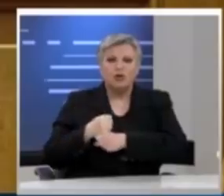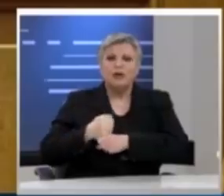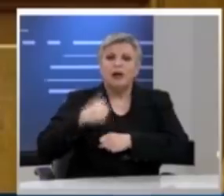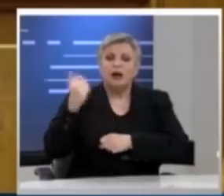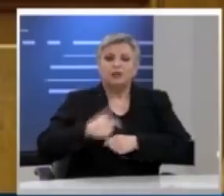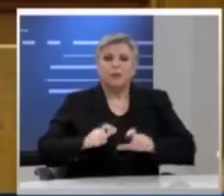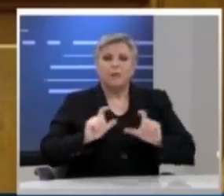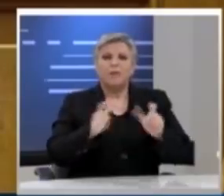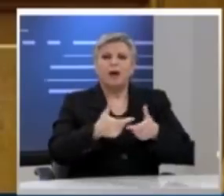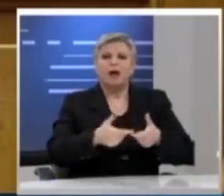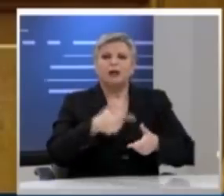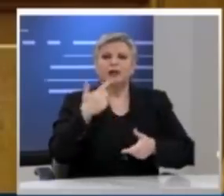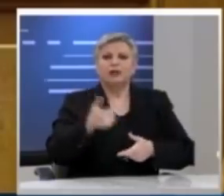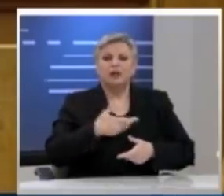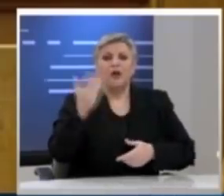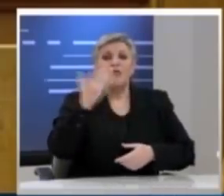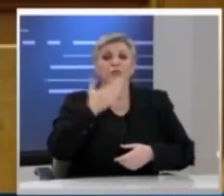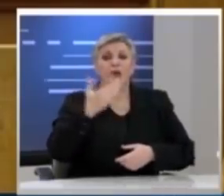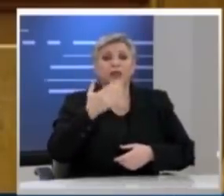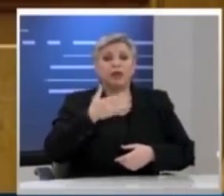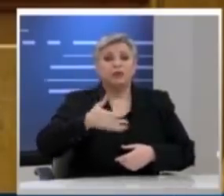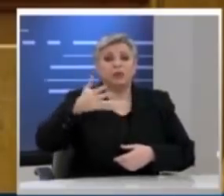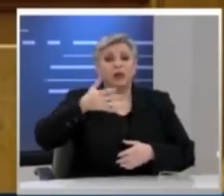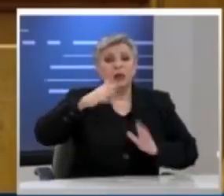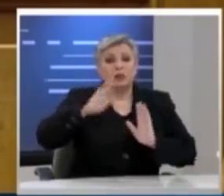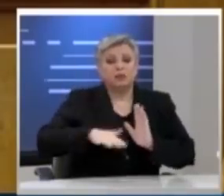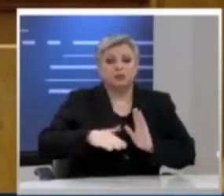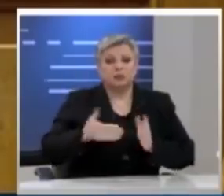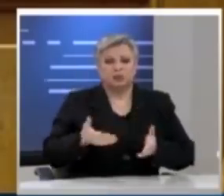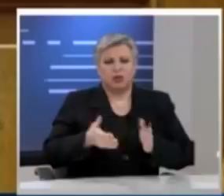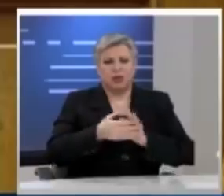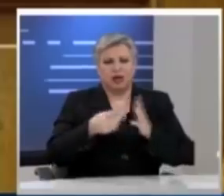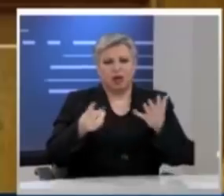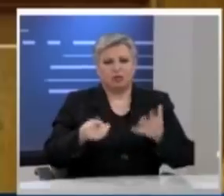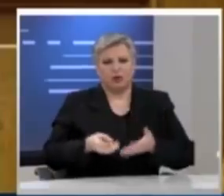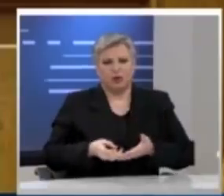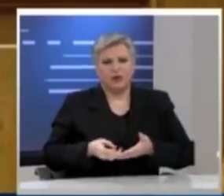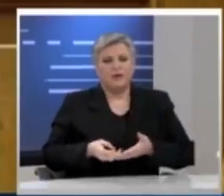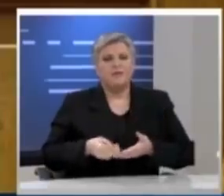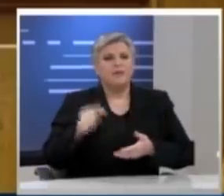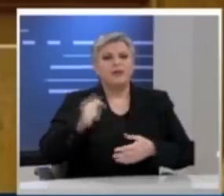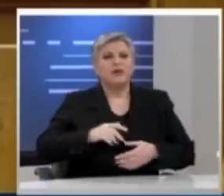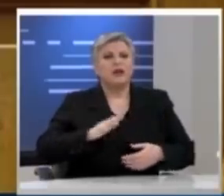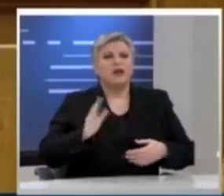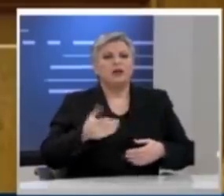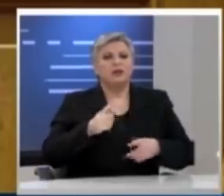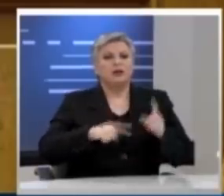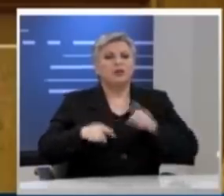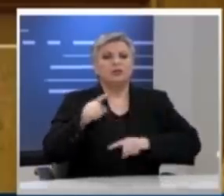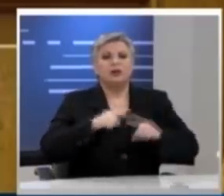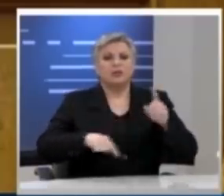είχαμε απ την αστυνομία και ξέρετε όλα αυτά και κατά παραγγελία κάποιων